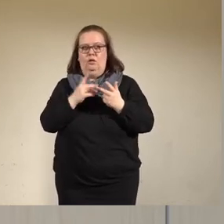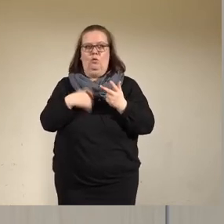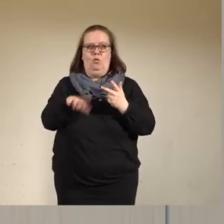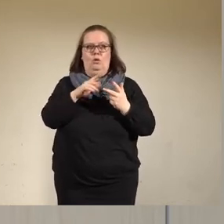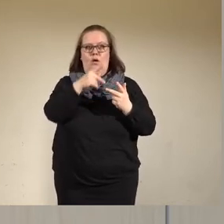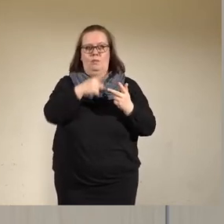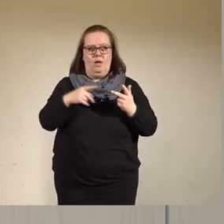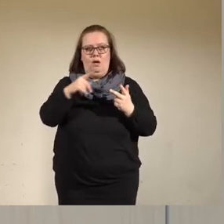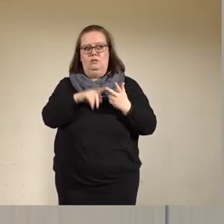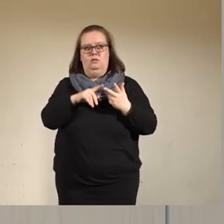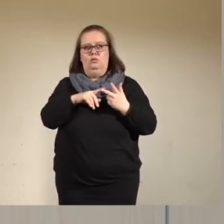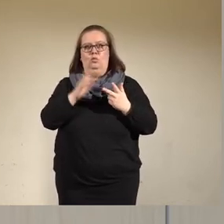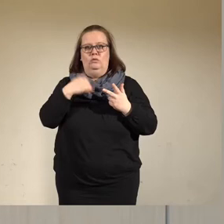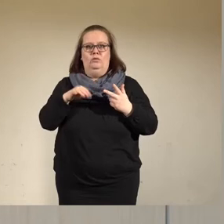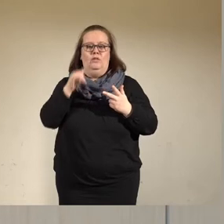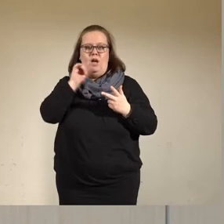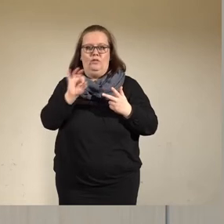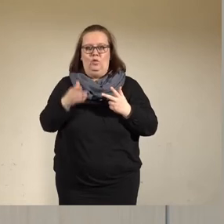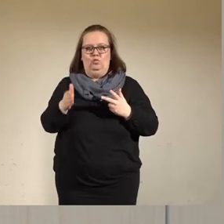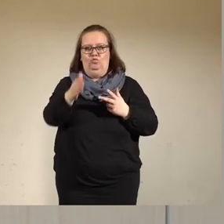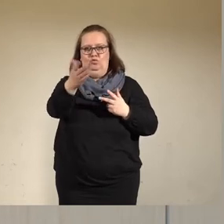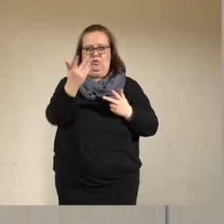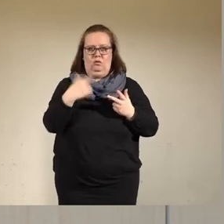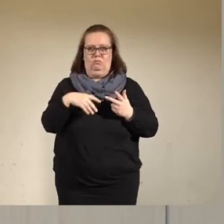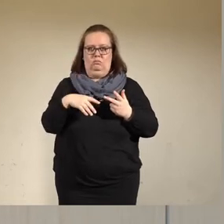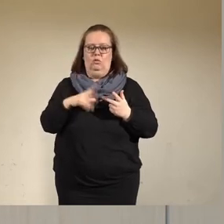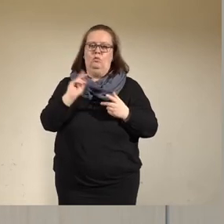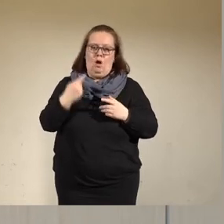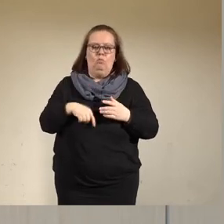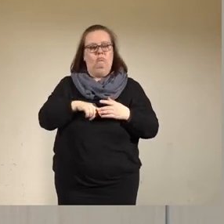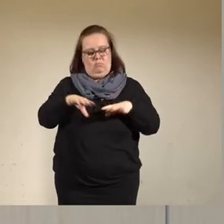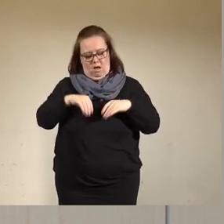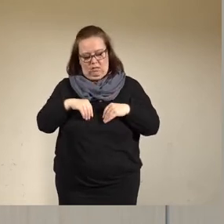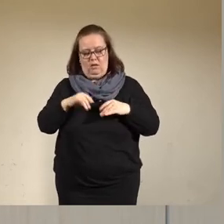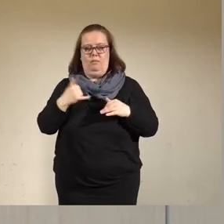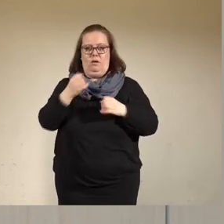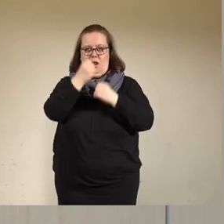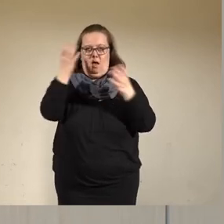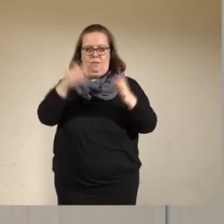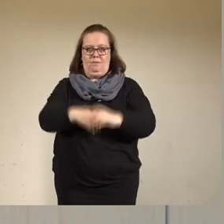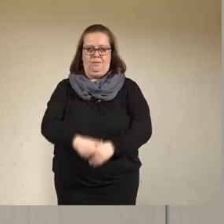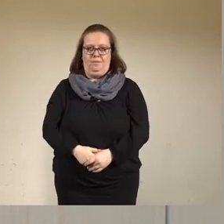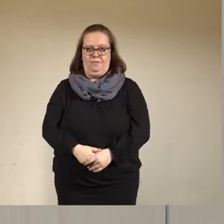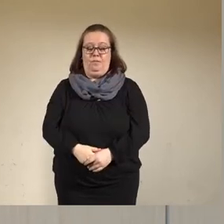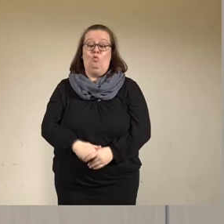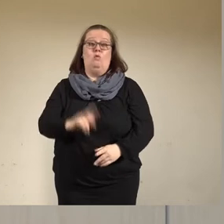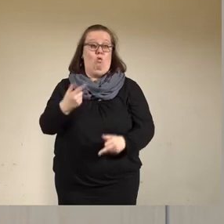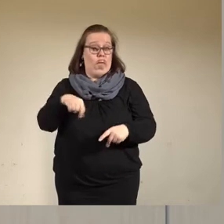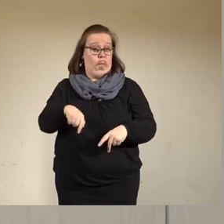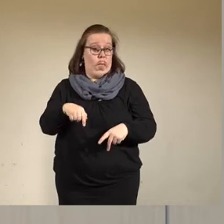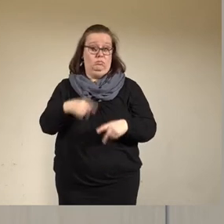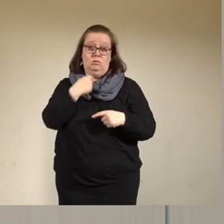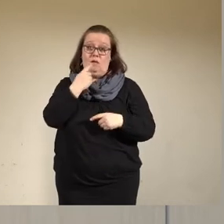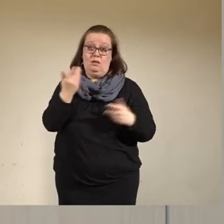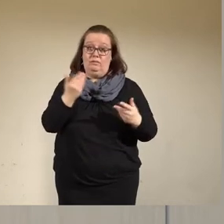Parents, Scientists und Fridays for Future zu diesem Haushalt und nehmen sie sehr ernst. Und wir können euch heute